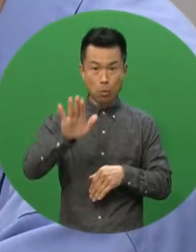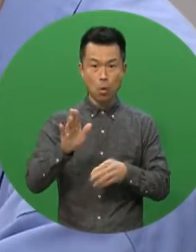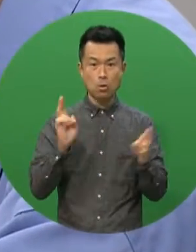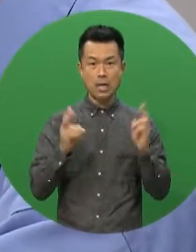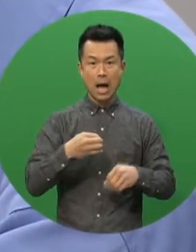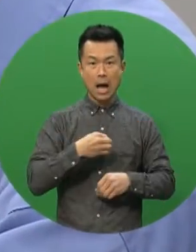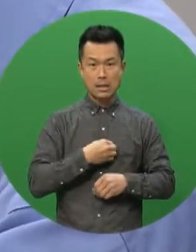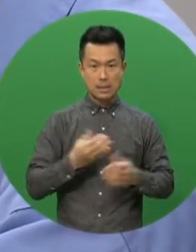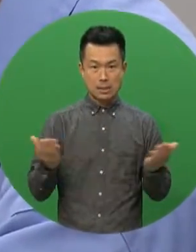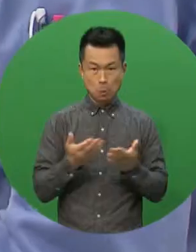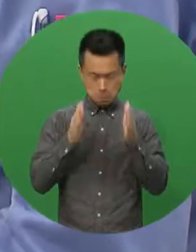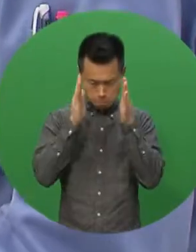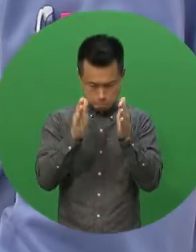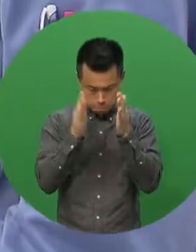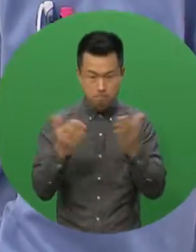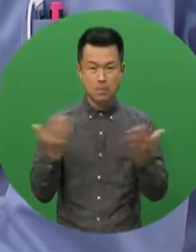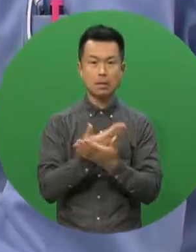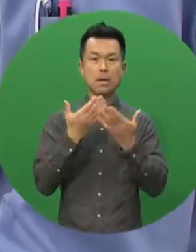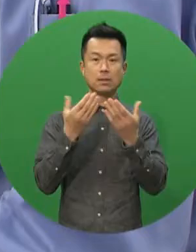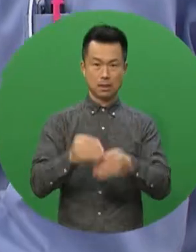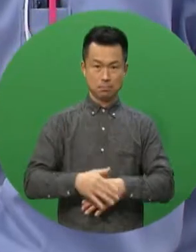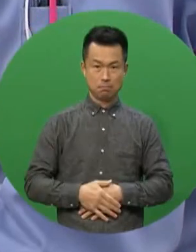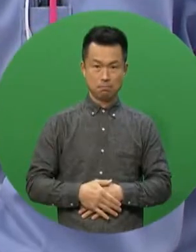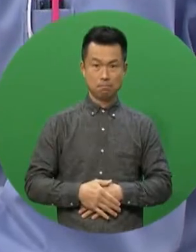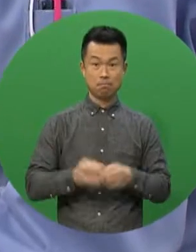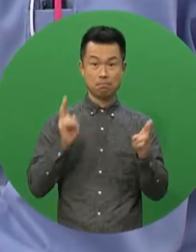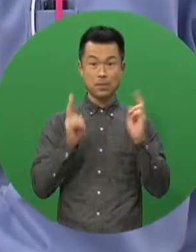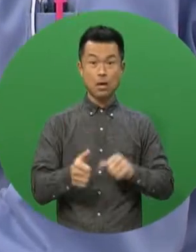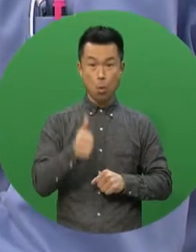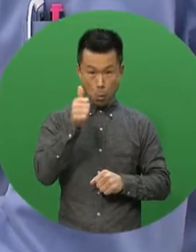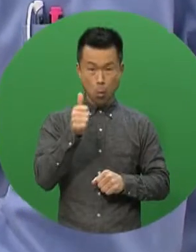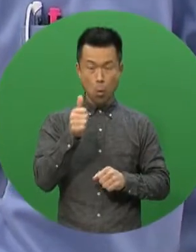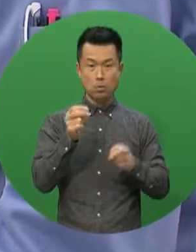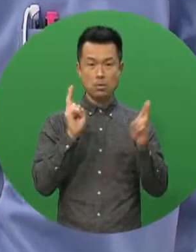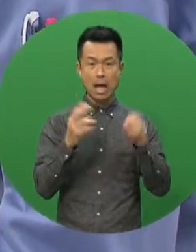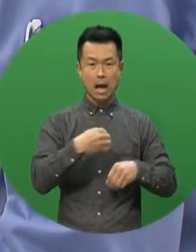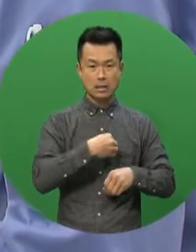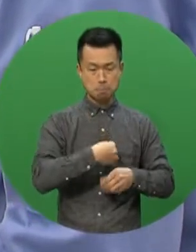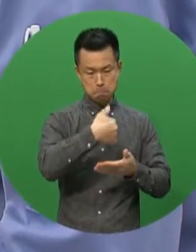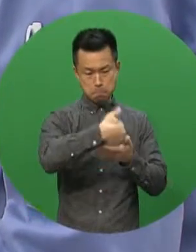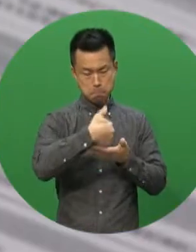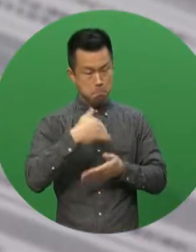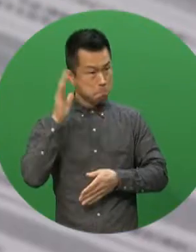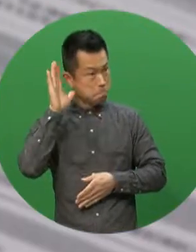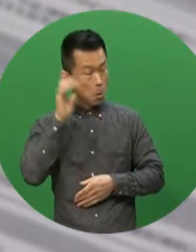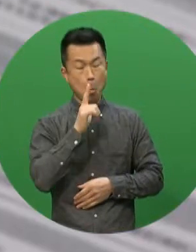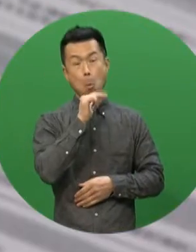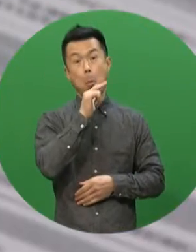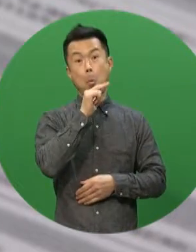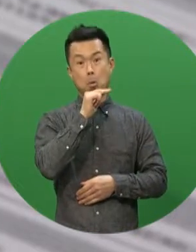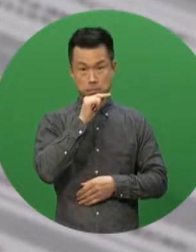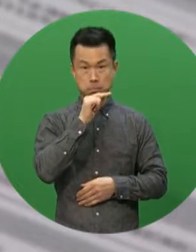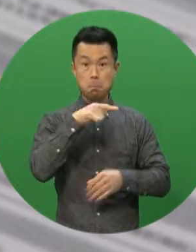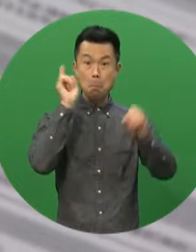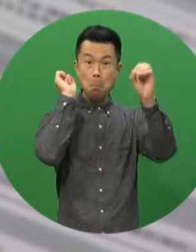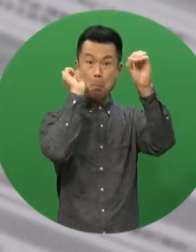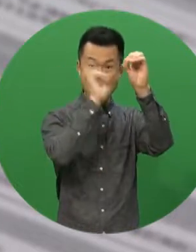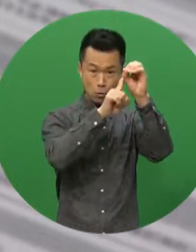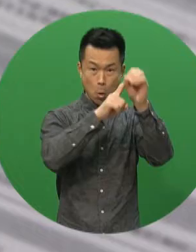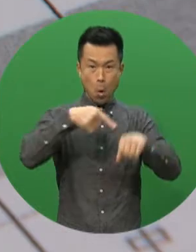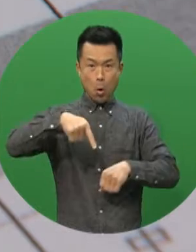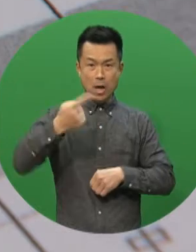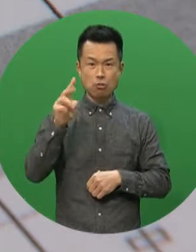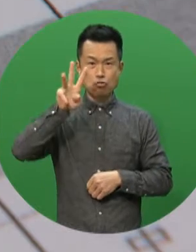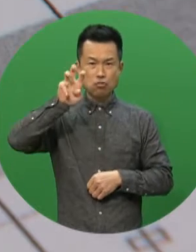ながったといいます。また社長が社員との対話からヒントを得て、130件もの社内目